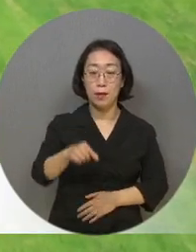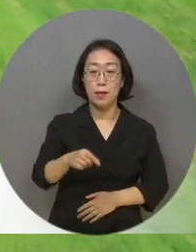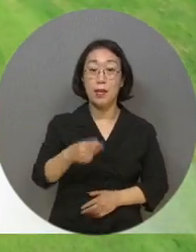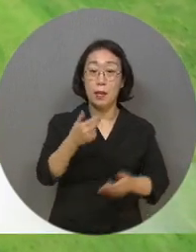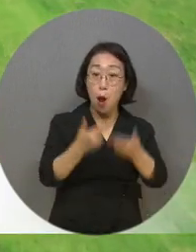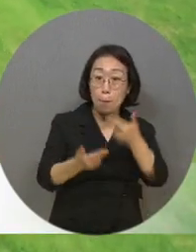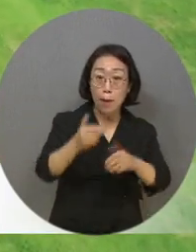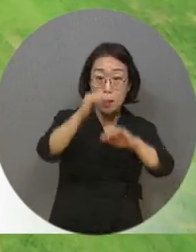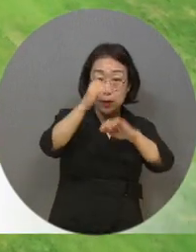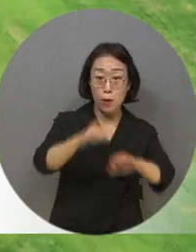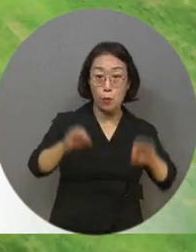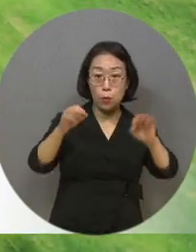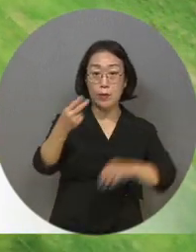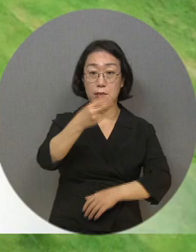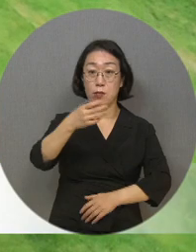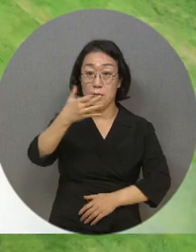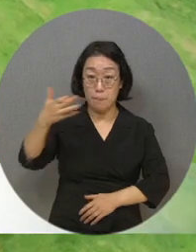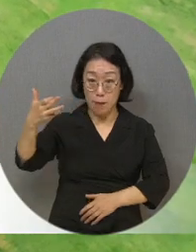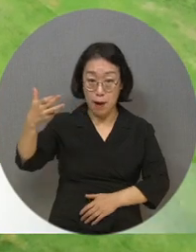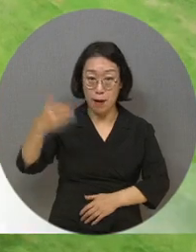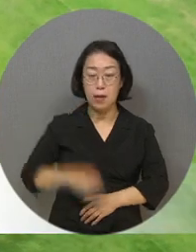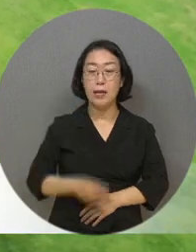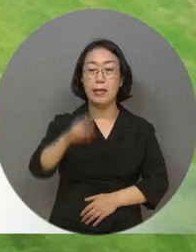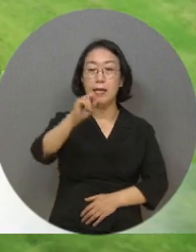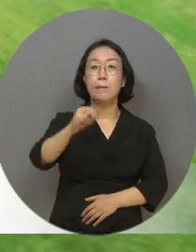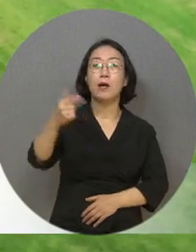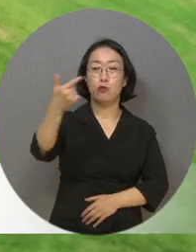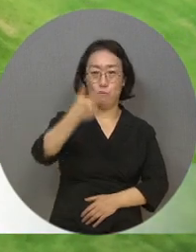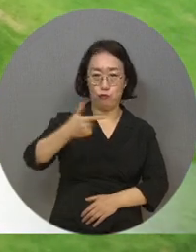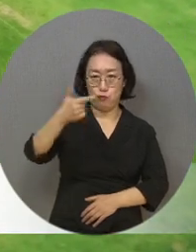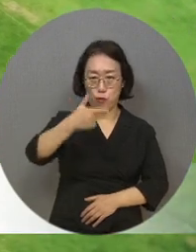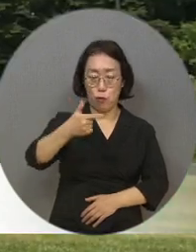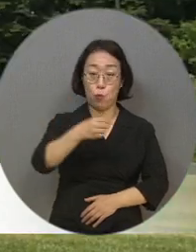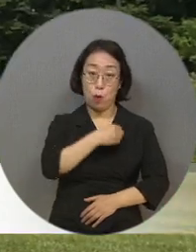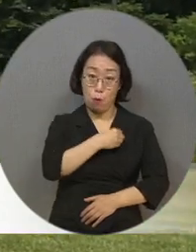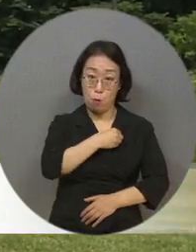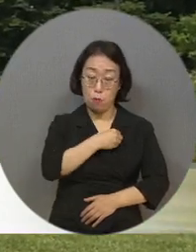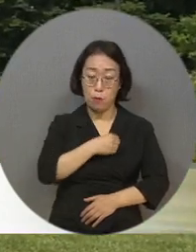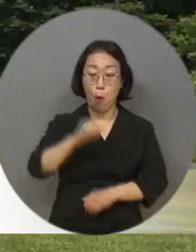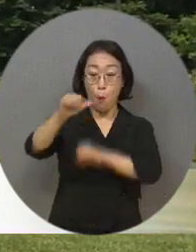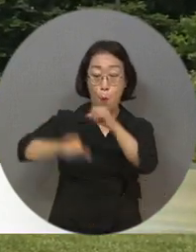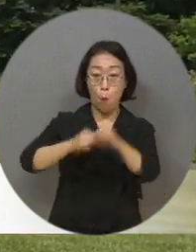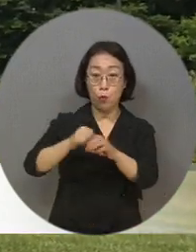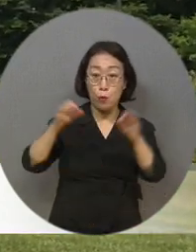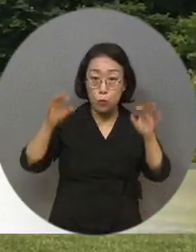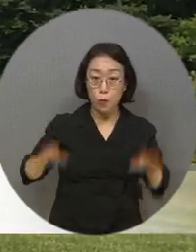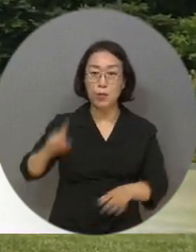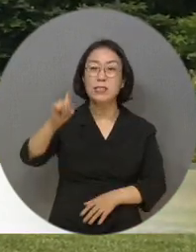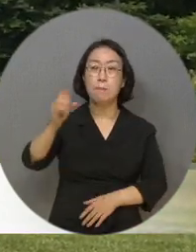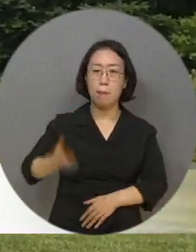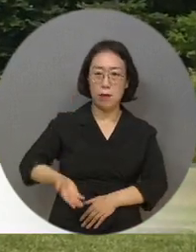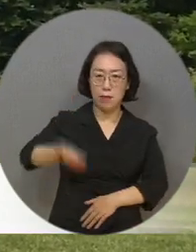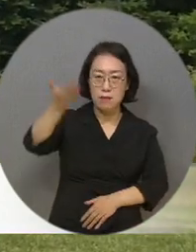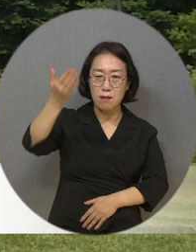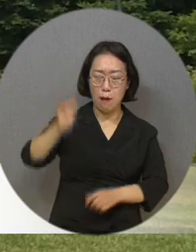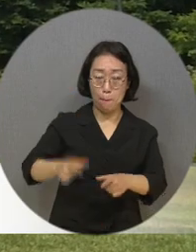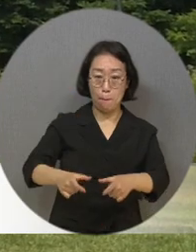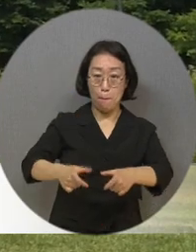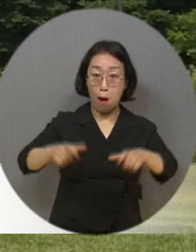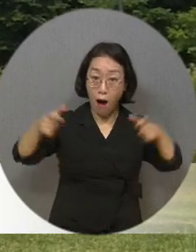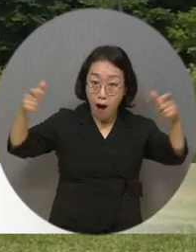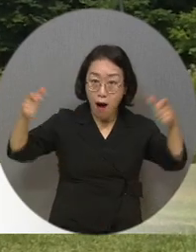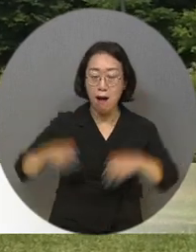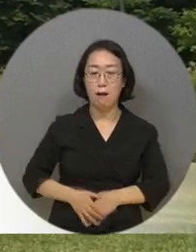대한파크골프협회에 따르면 2018년 2만 6천여 명에 불과했던 등록 회원 수가 5년 사이 10만 명을 넘었습니다.